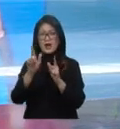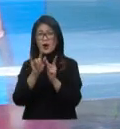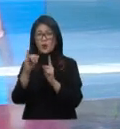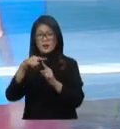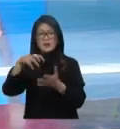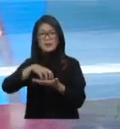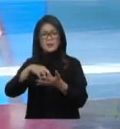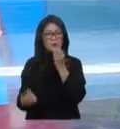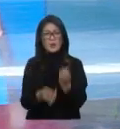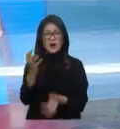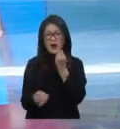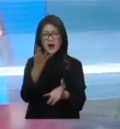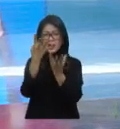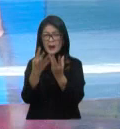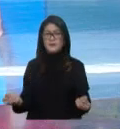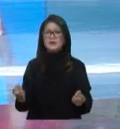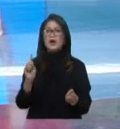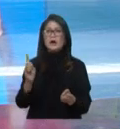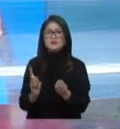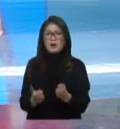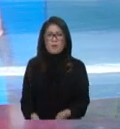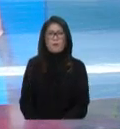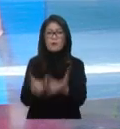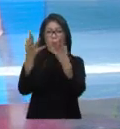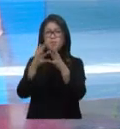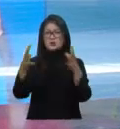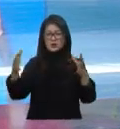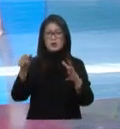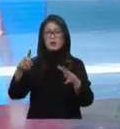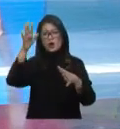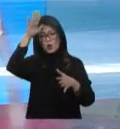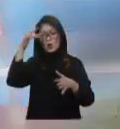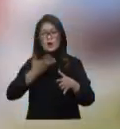kejadian, sempat terjadi ledakan besar membuat panik warga dan pengendara yang melintas.